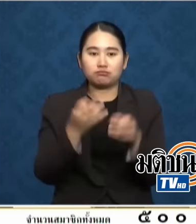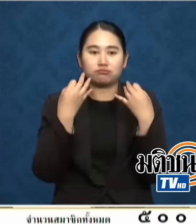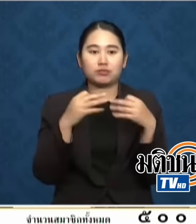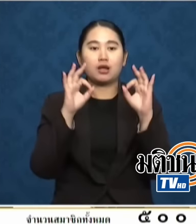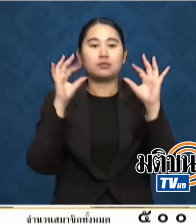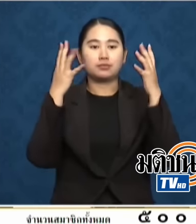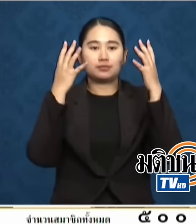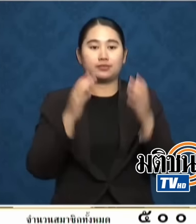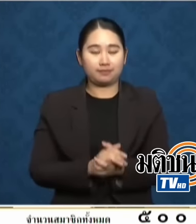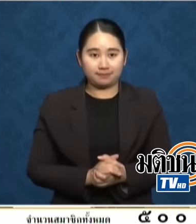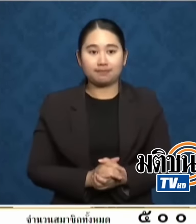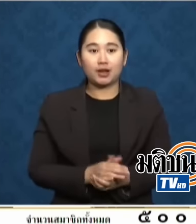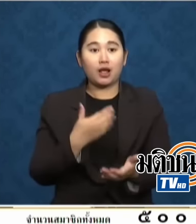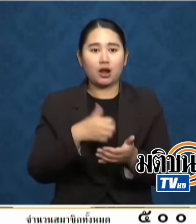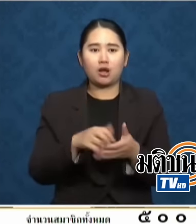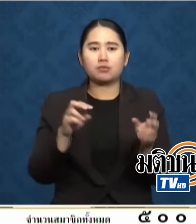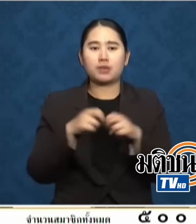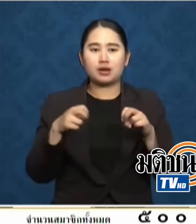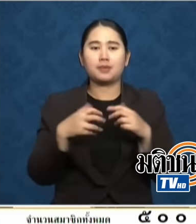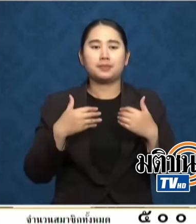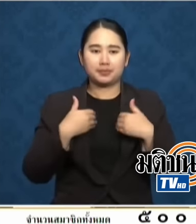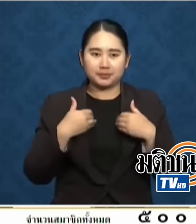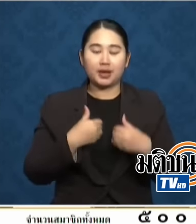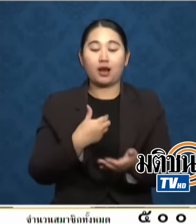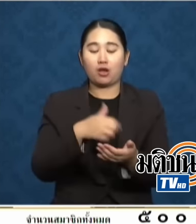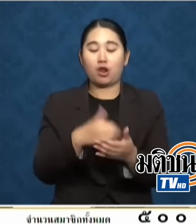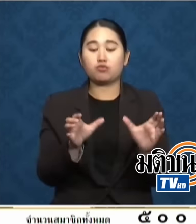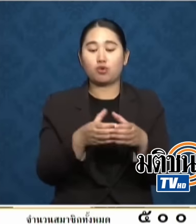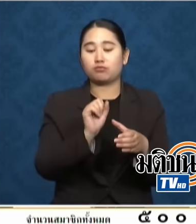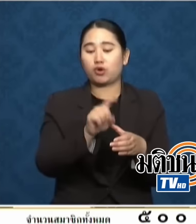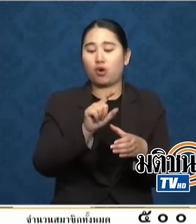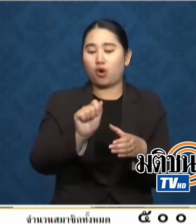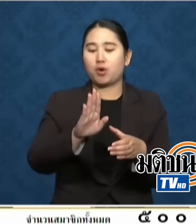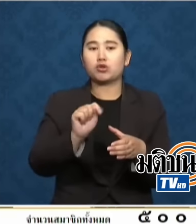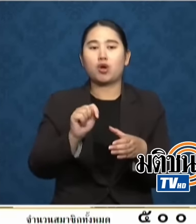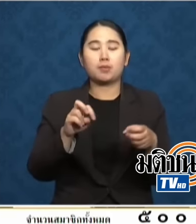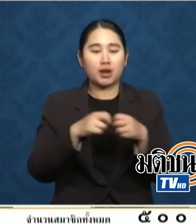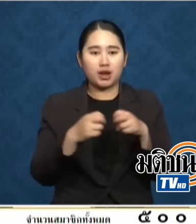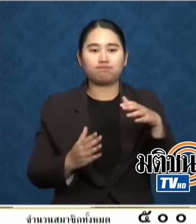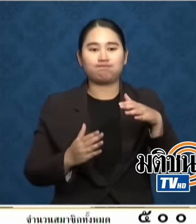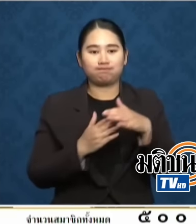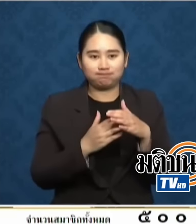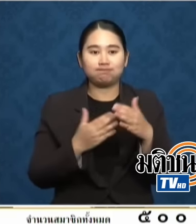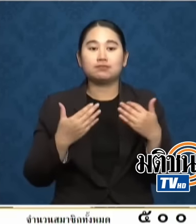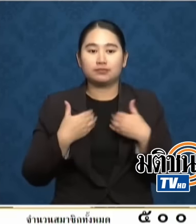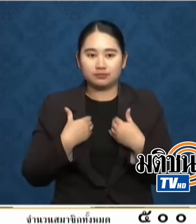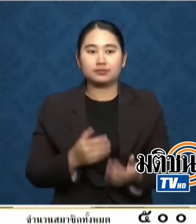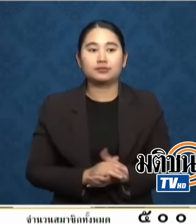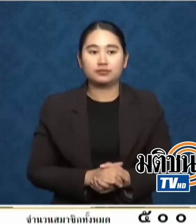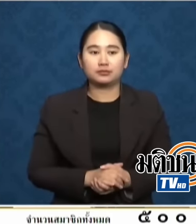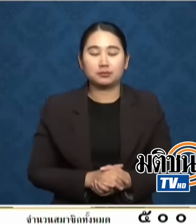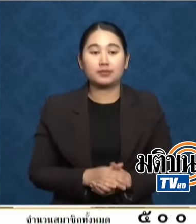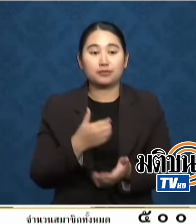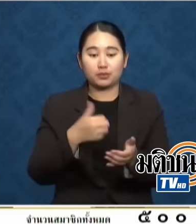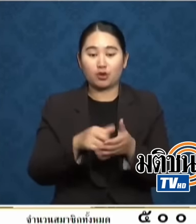าพนี่คือปัญหาใหญ่ที่ทำให้สอบต.ยังมีบทบาทที่จำกัดประการสุดท้ายครับ